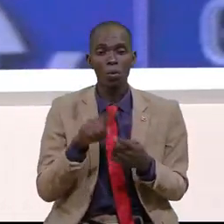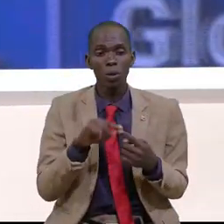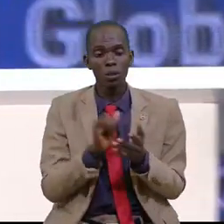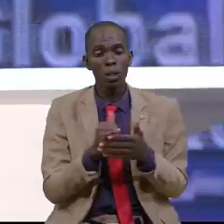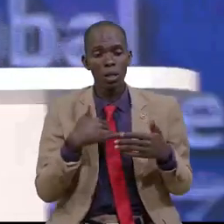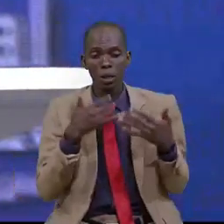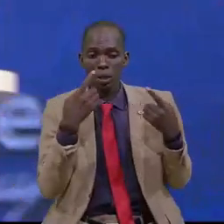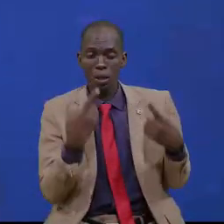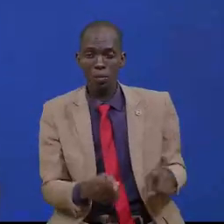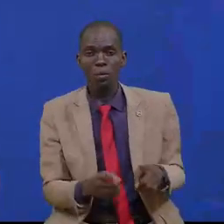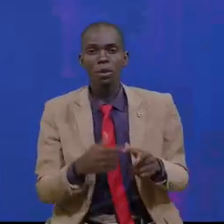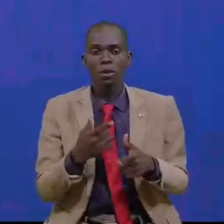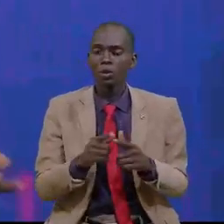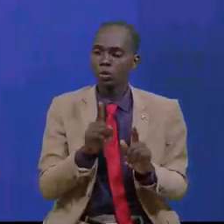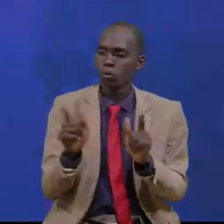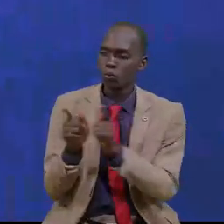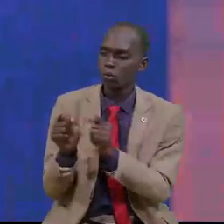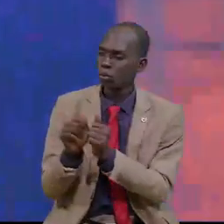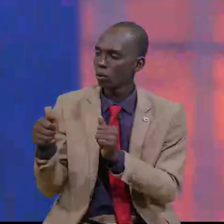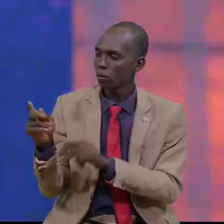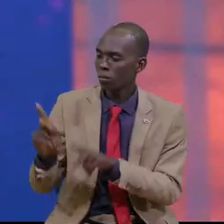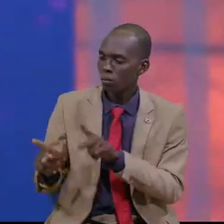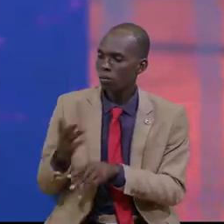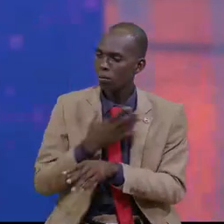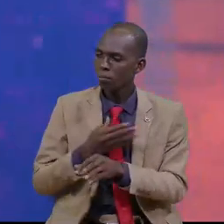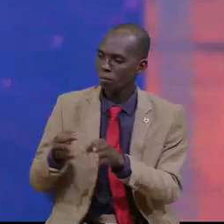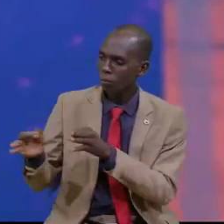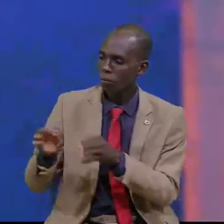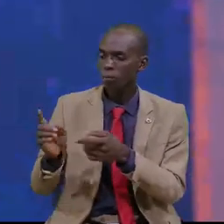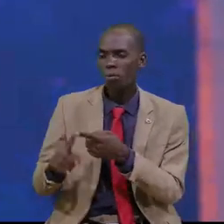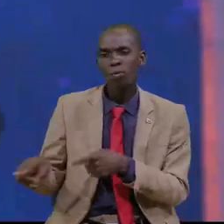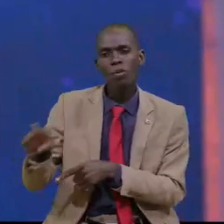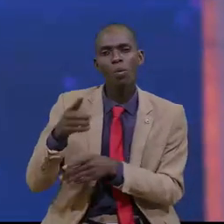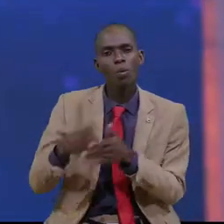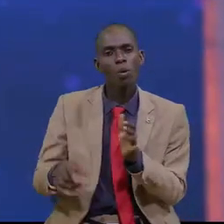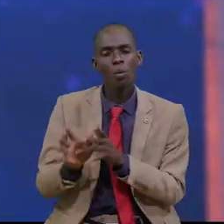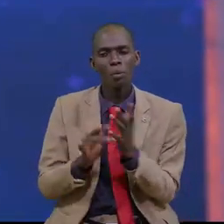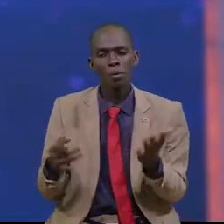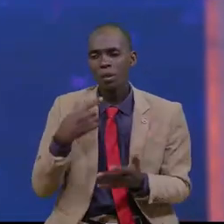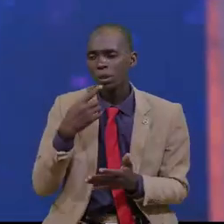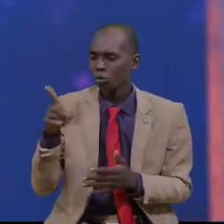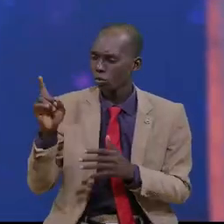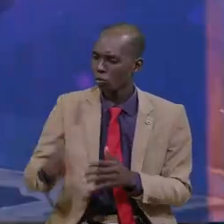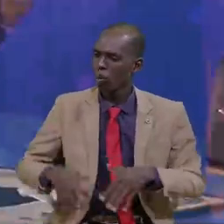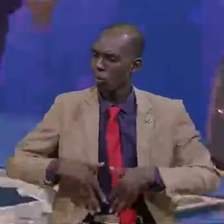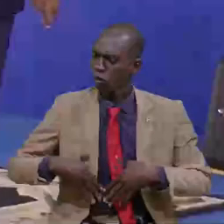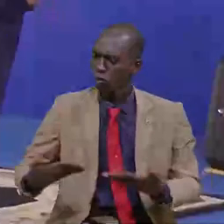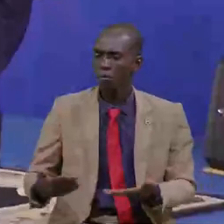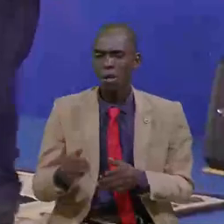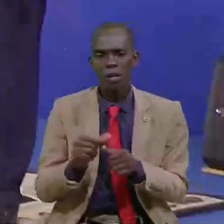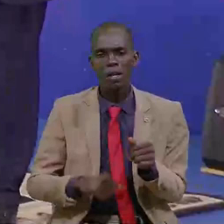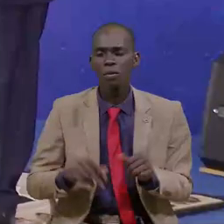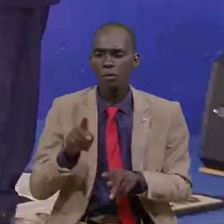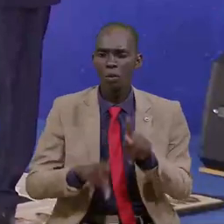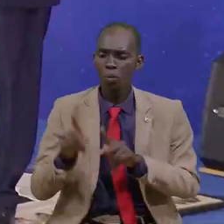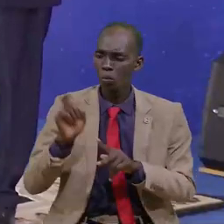Lorsque cela a eu lieu, maintenant nous venons vers d'autres et nous leur disons. Vous savez ce que la Bible dit? Que si tu confesses, toute langue